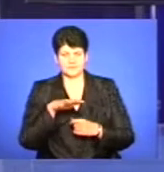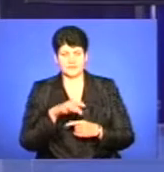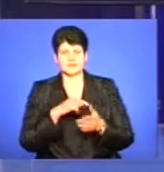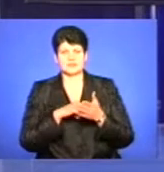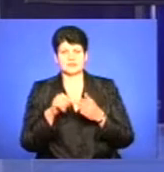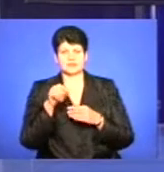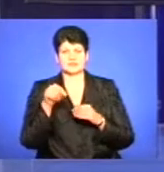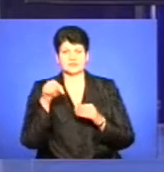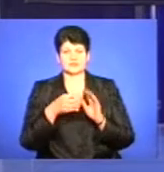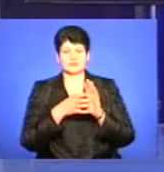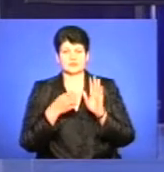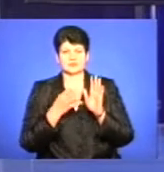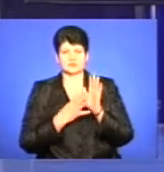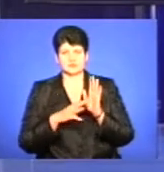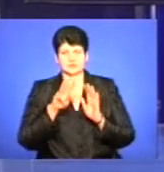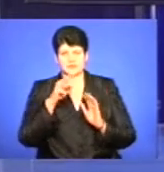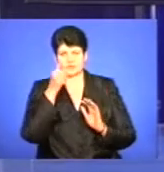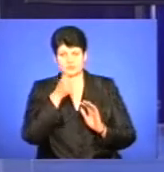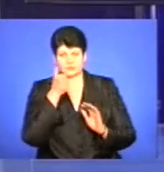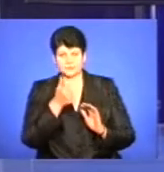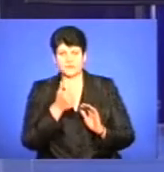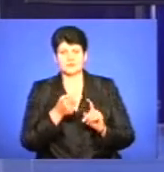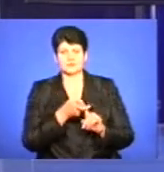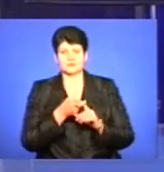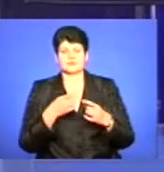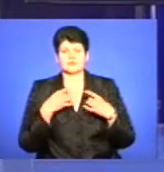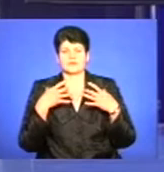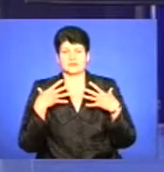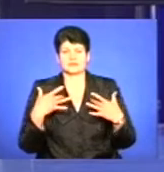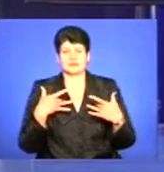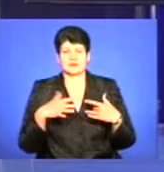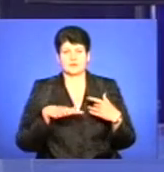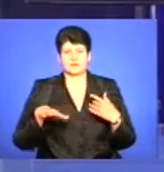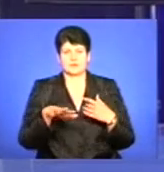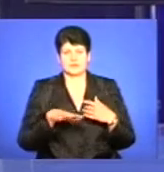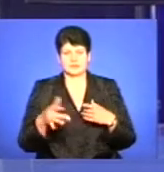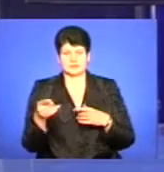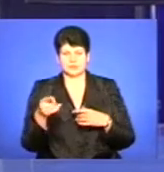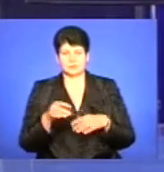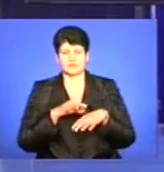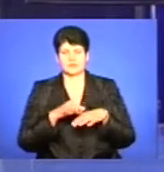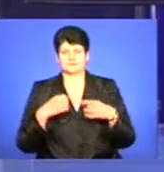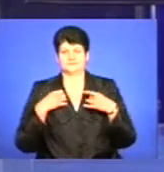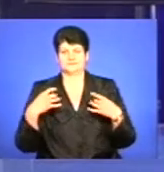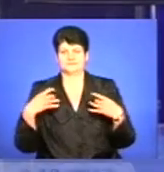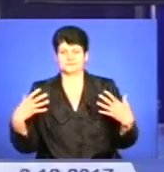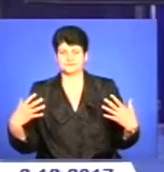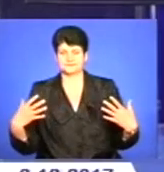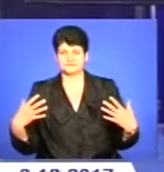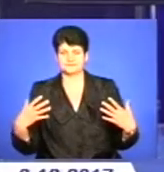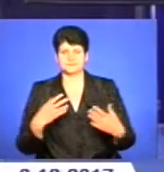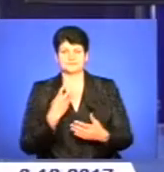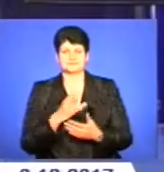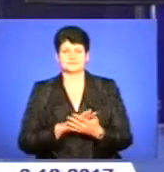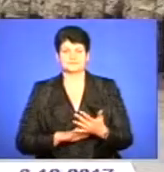Відзначають його з 1993 року. З нагоди свята на театральному майдані Тернополя провели урочистості. Більше у